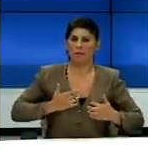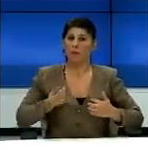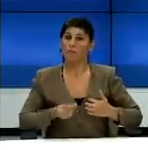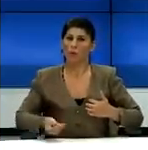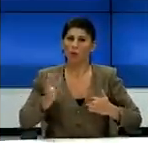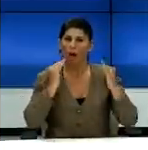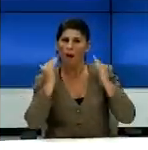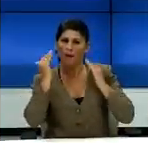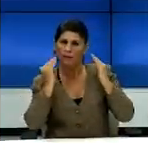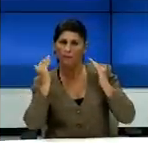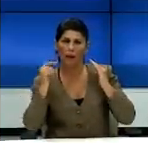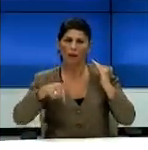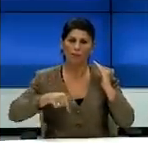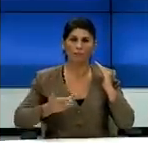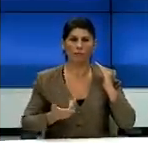μεγαλύτερη ανασφάλεια.